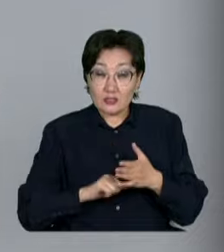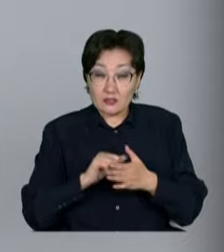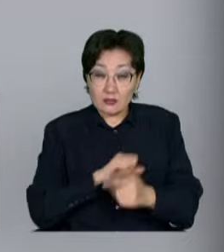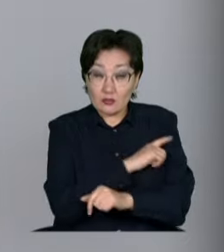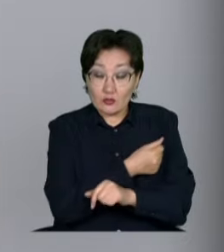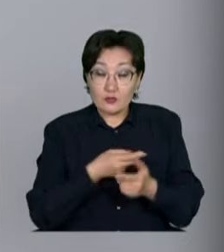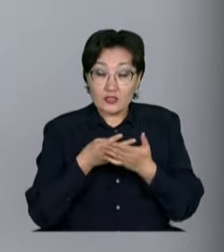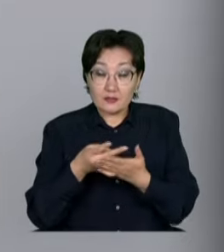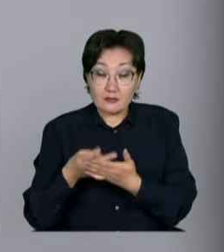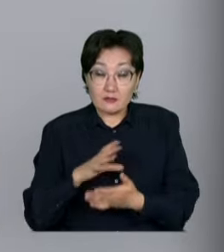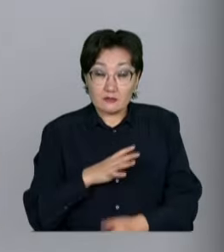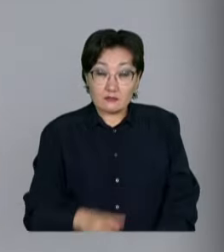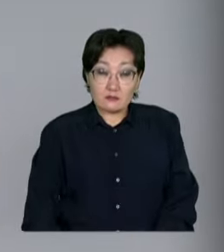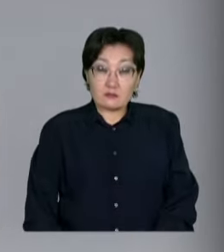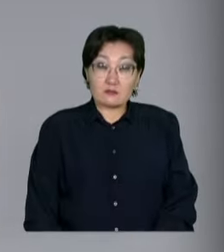ауруханаға жеткізілген.